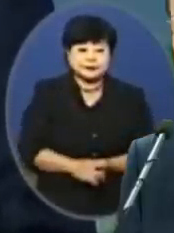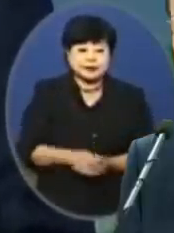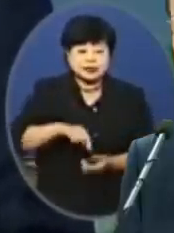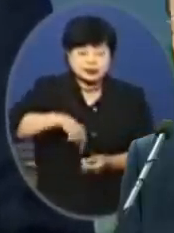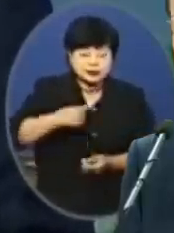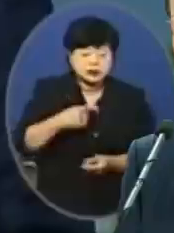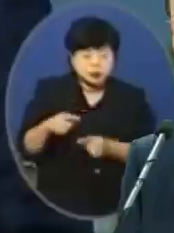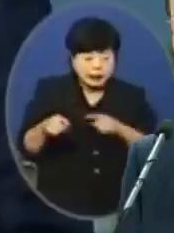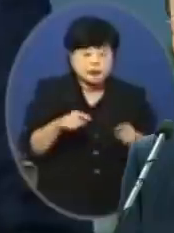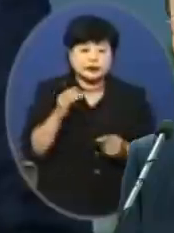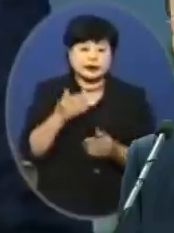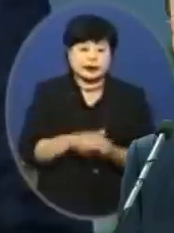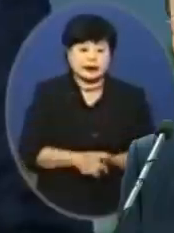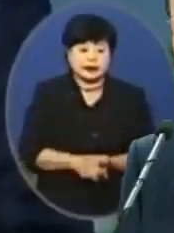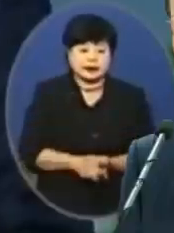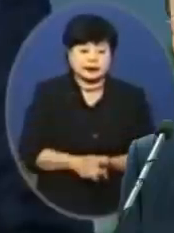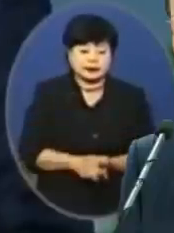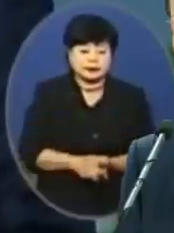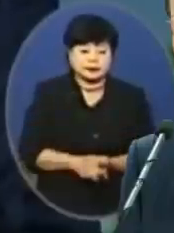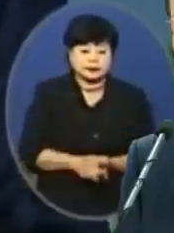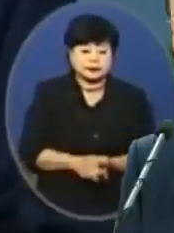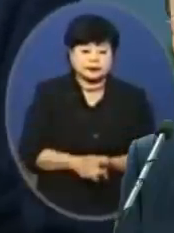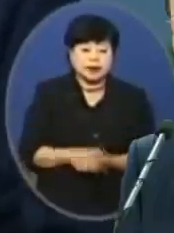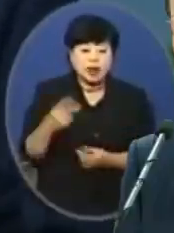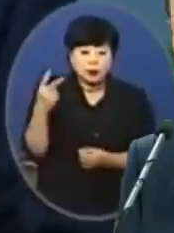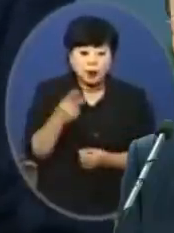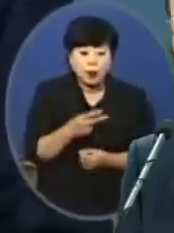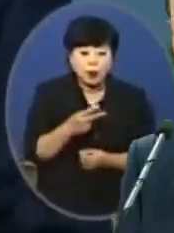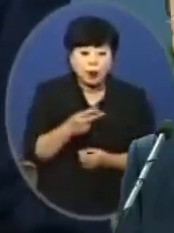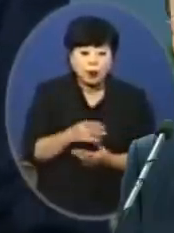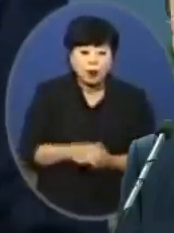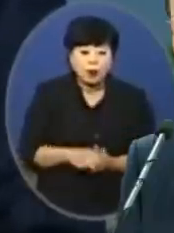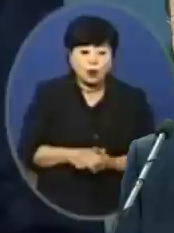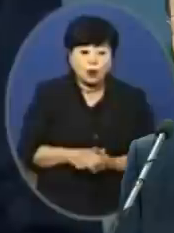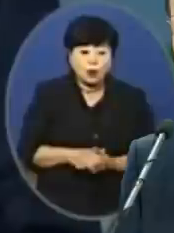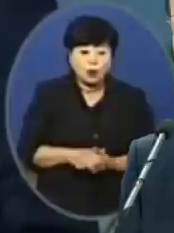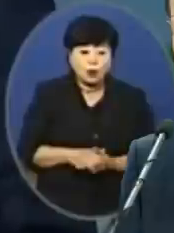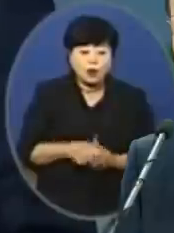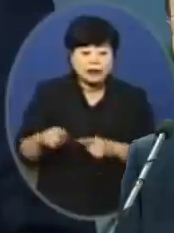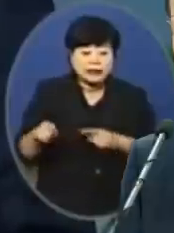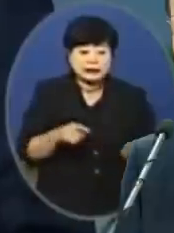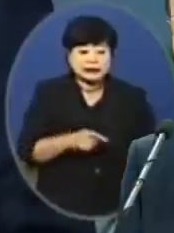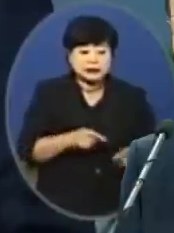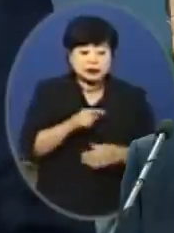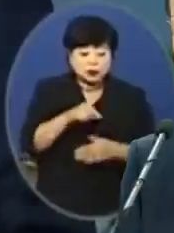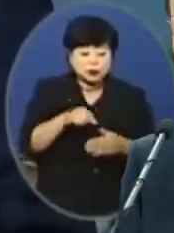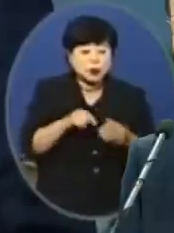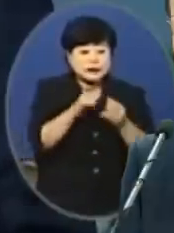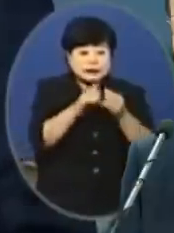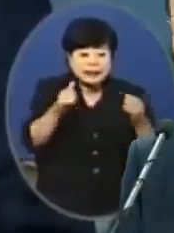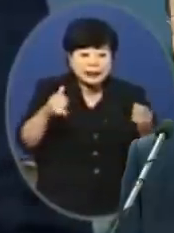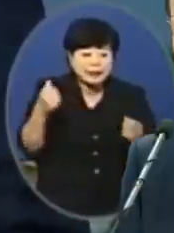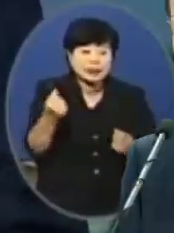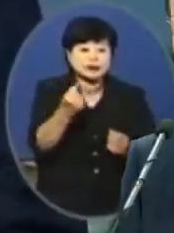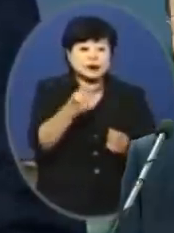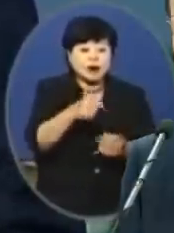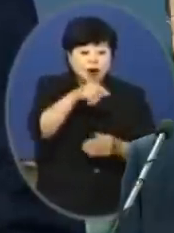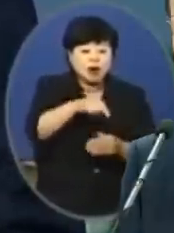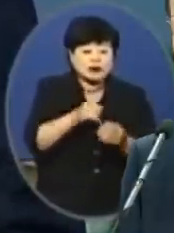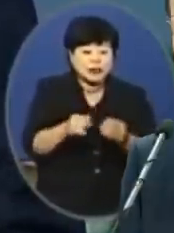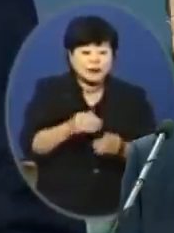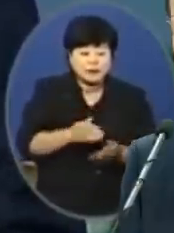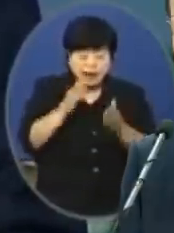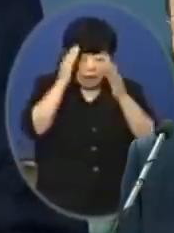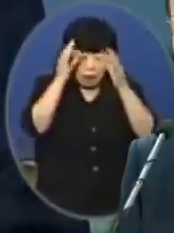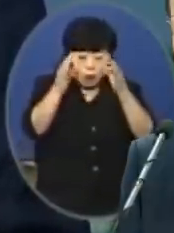스스로가 다스리는 것입니다. 그리고 그 다스린 속사람을 가지고 그 사람을